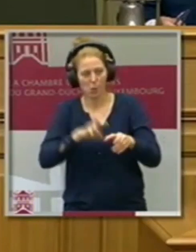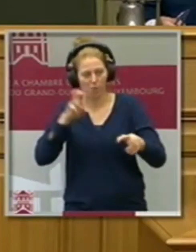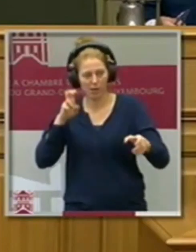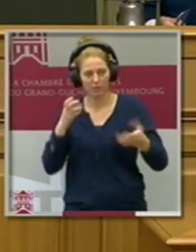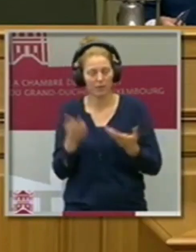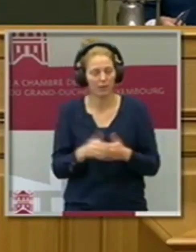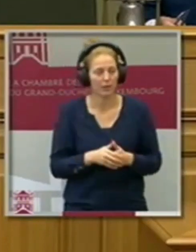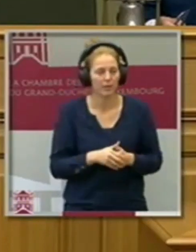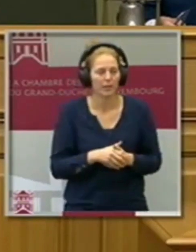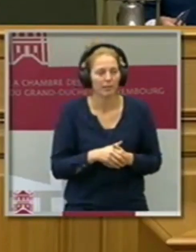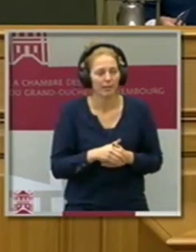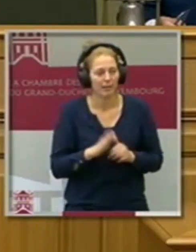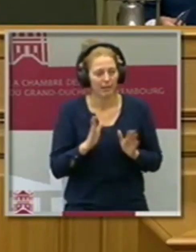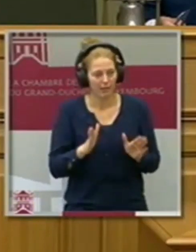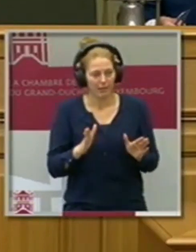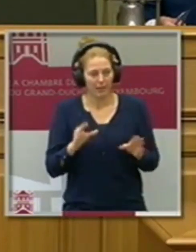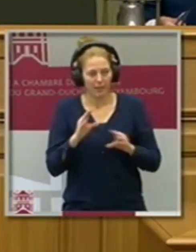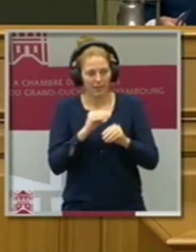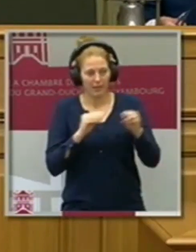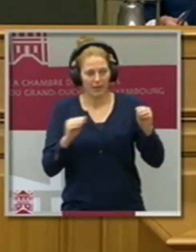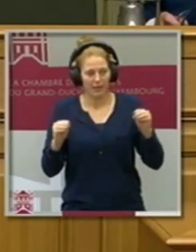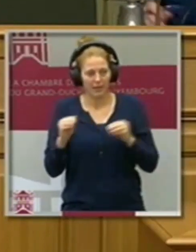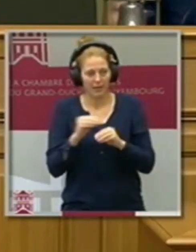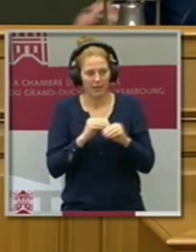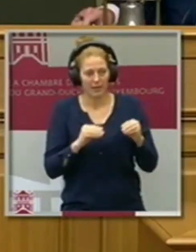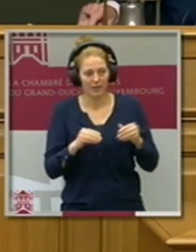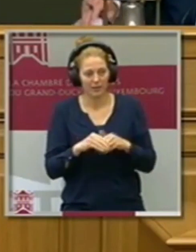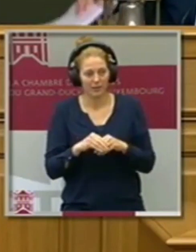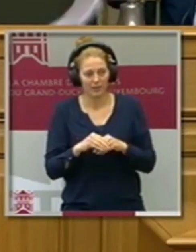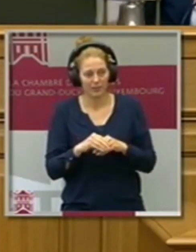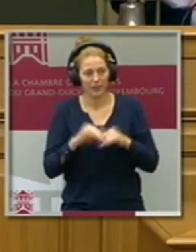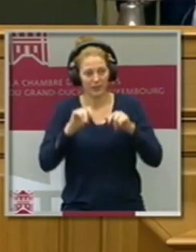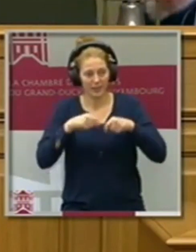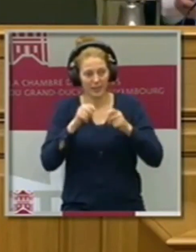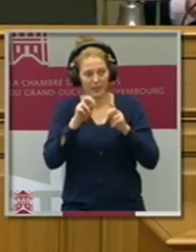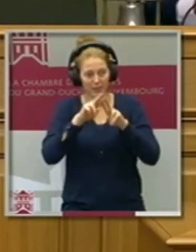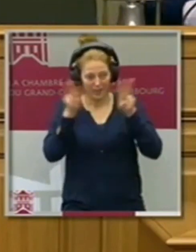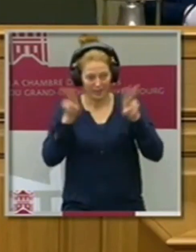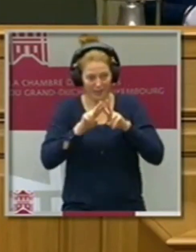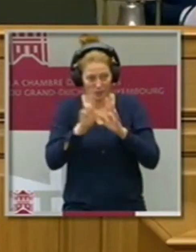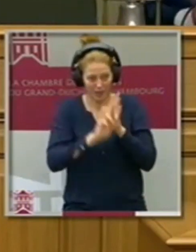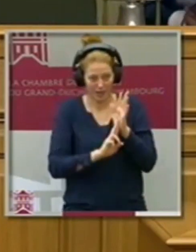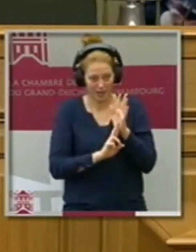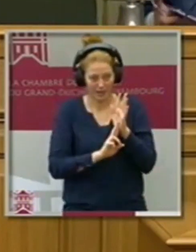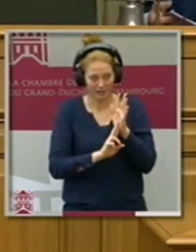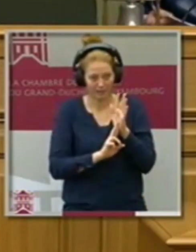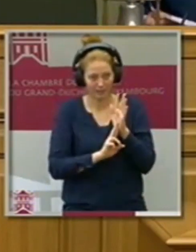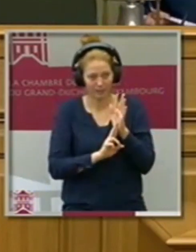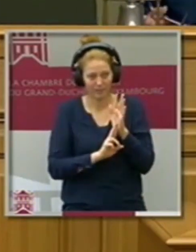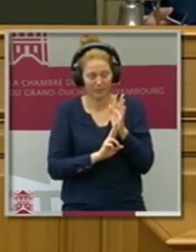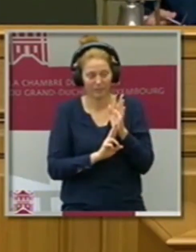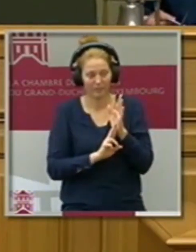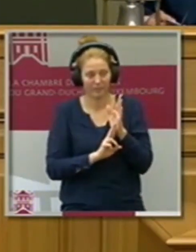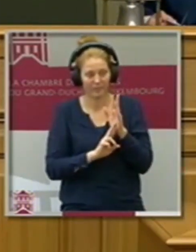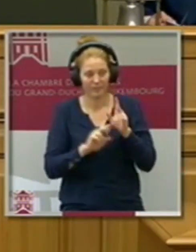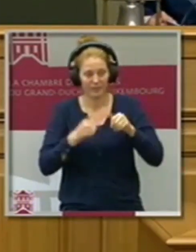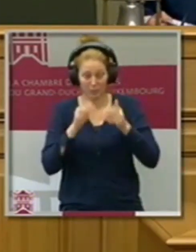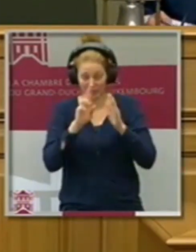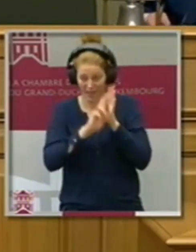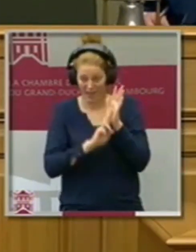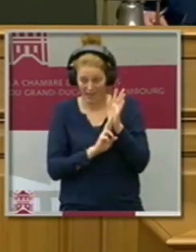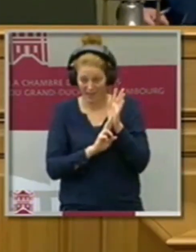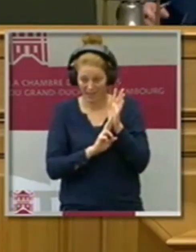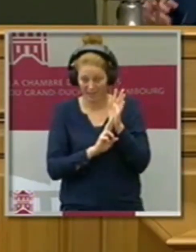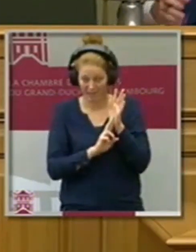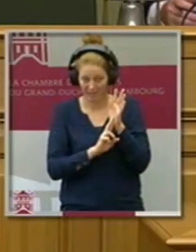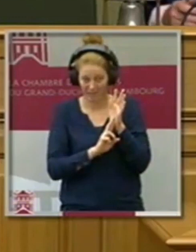Das ist das. Es gibt am internationalen Recht Regeln, die man muss... Komm. Und das ist nämlich, dass die Leute, die in